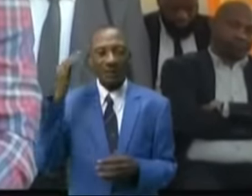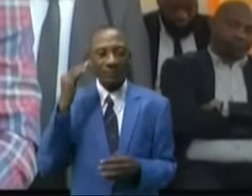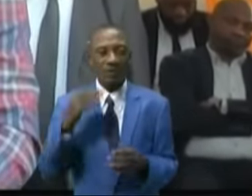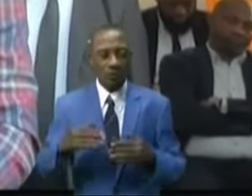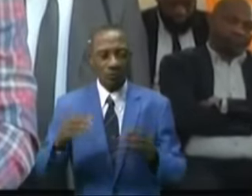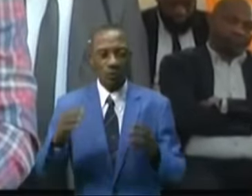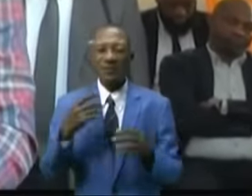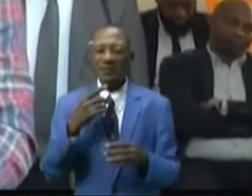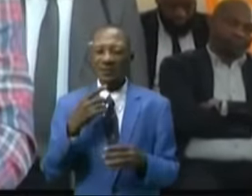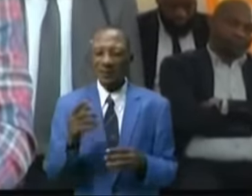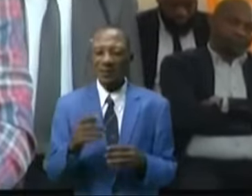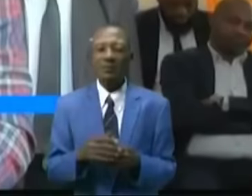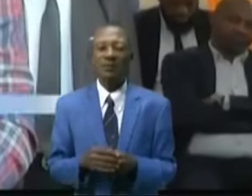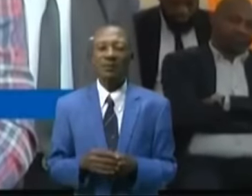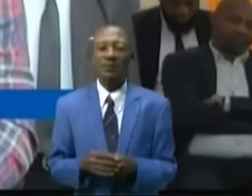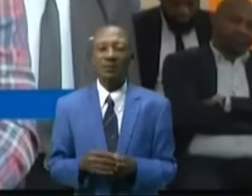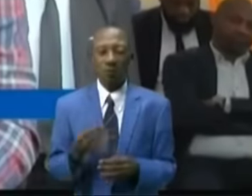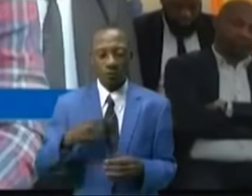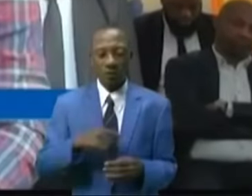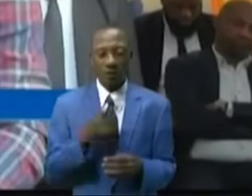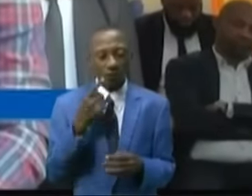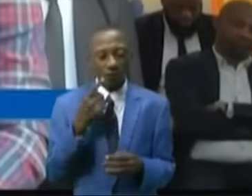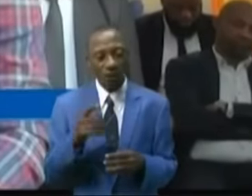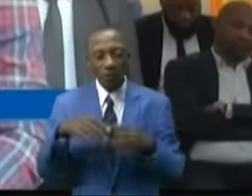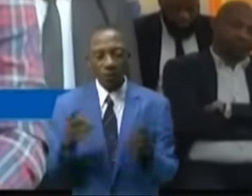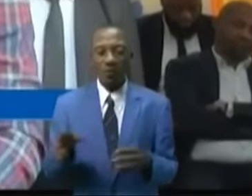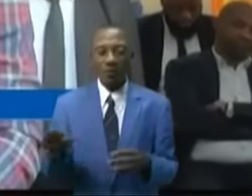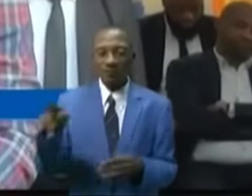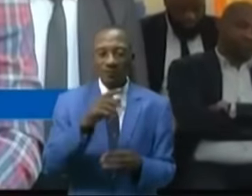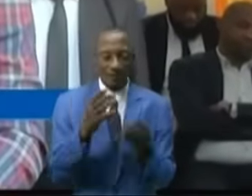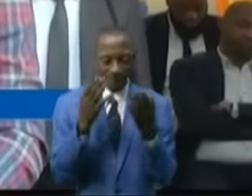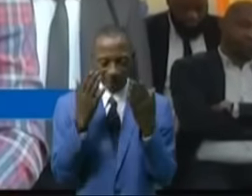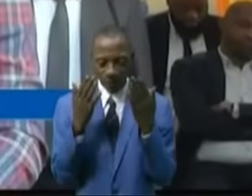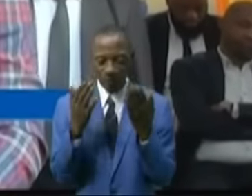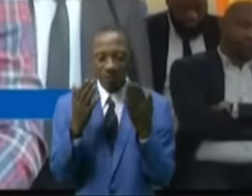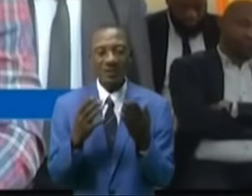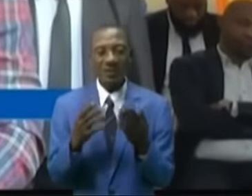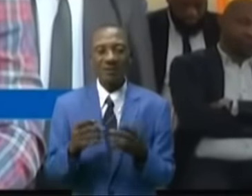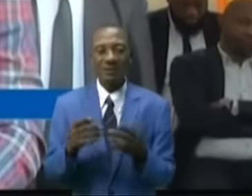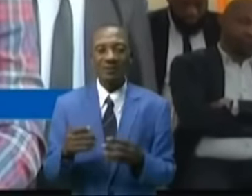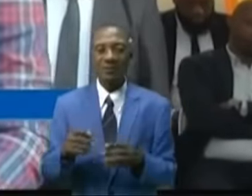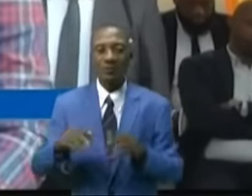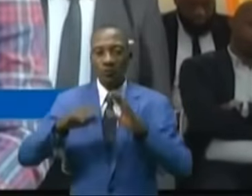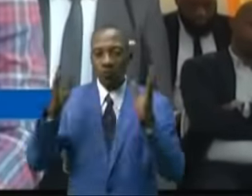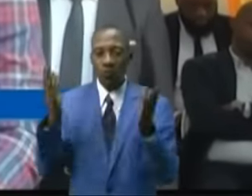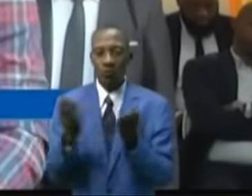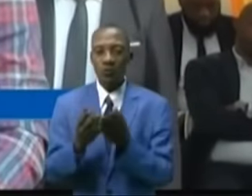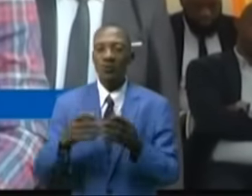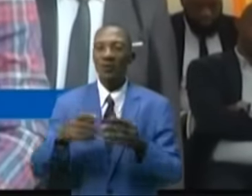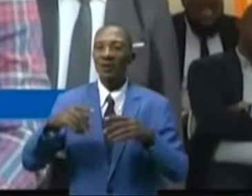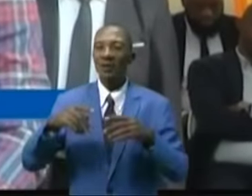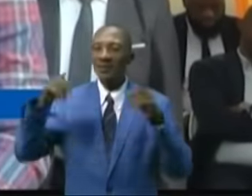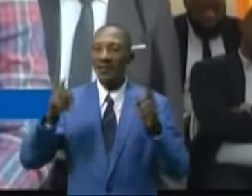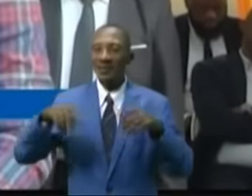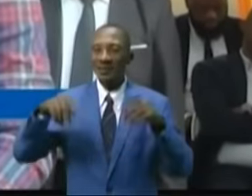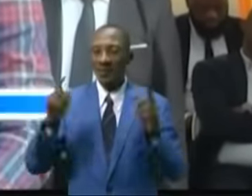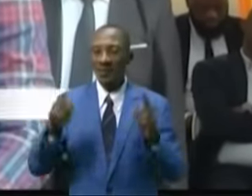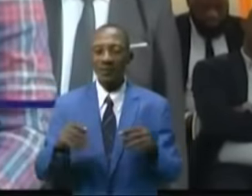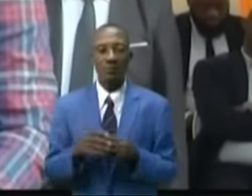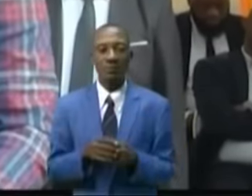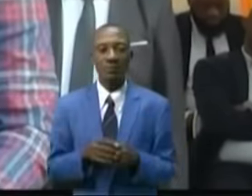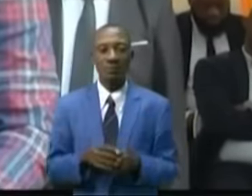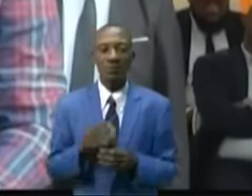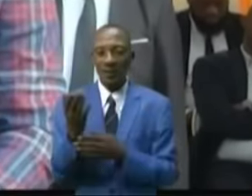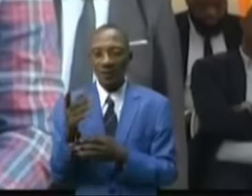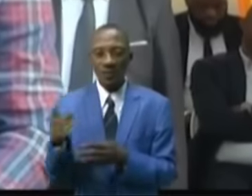paix, de justice, de travail, d'honnêteté, d'intégrité et de probité. Je vous convie à un travail